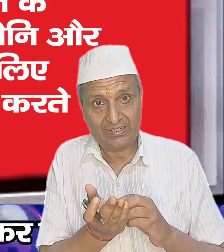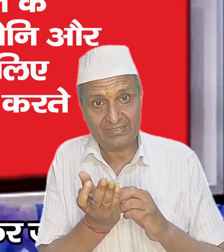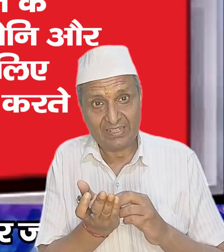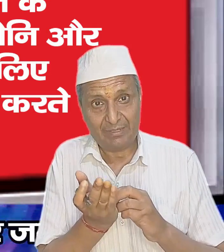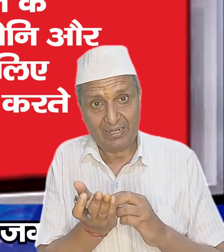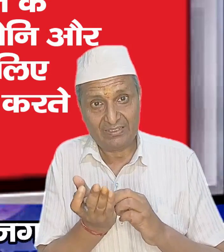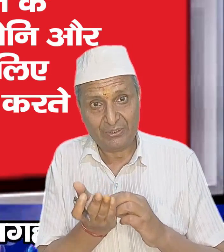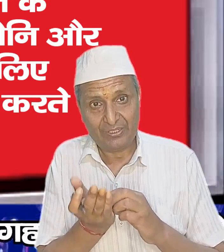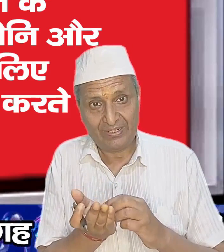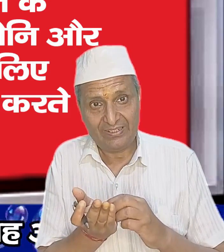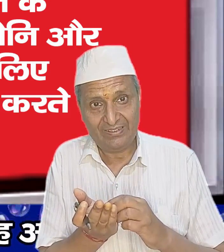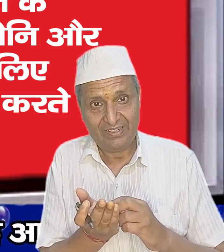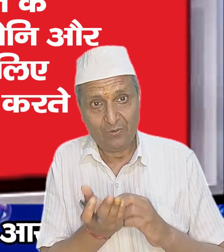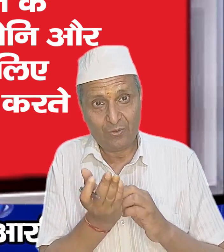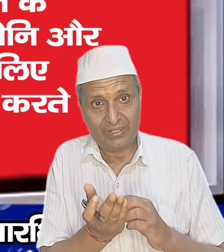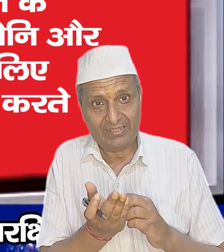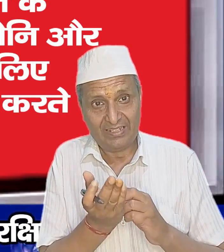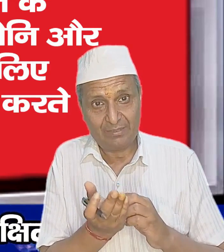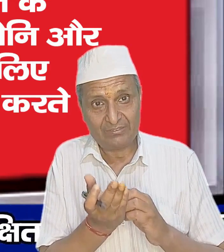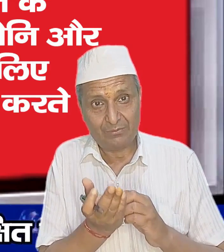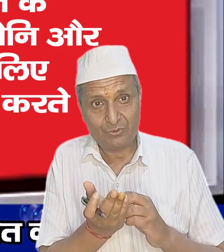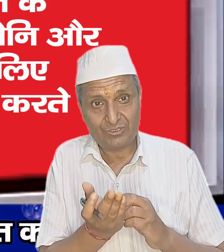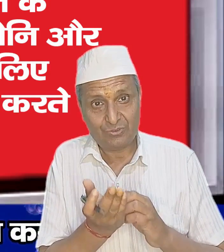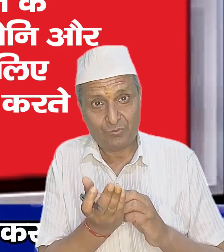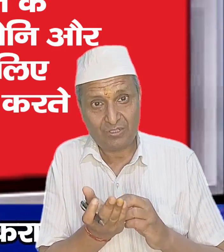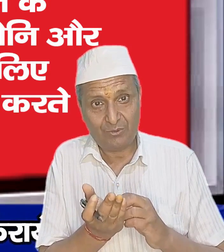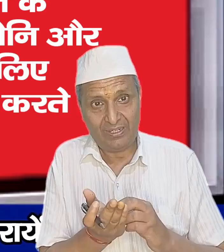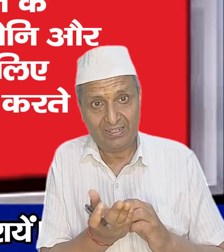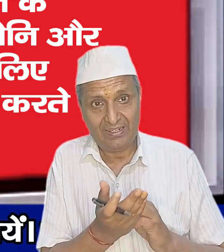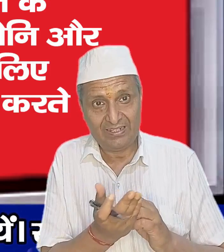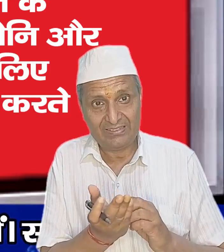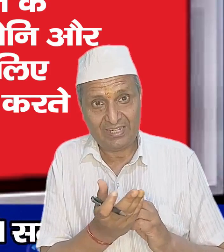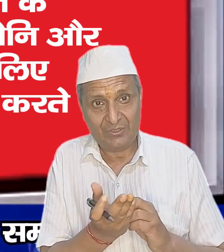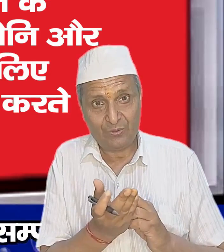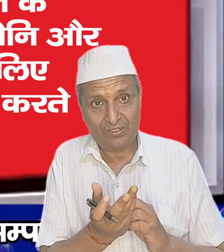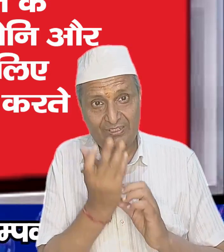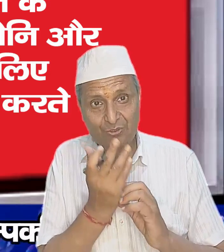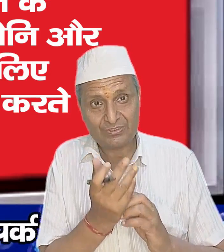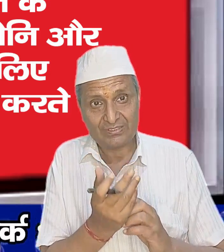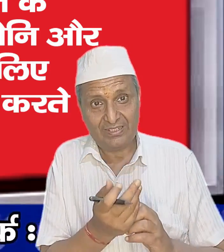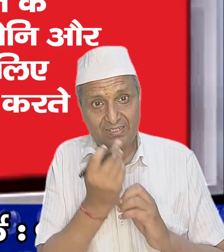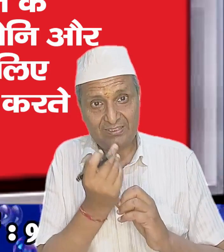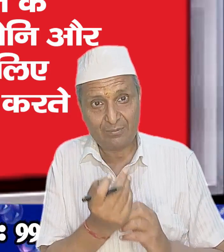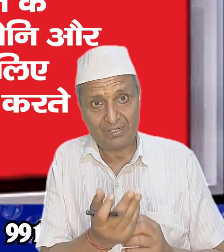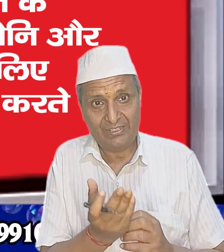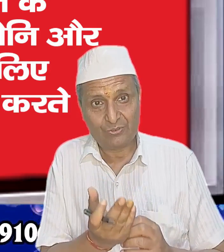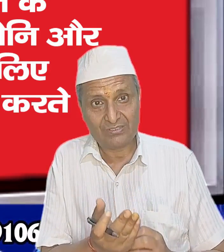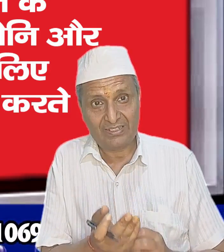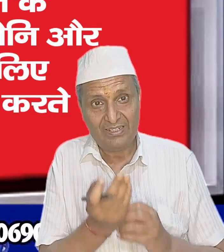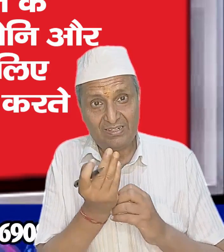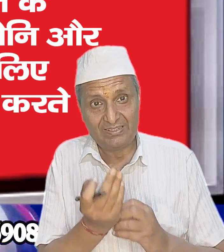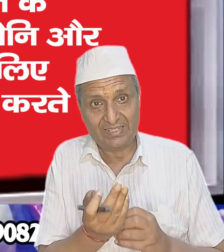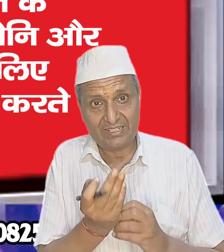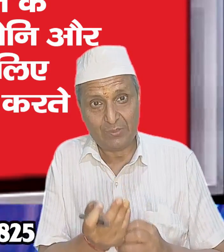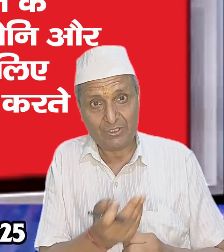कैसे गिनती 40 करोड़ से कम आई ना जानते रहिएगा, किस तरीके से करा था, सिर्फ इसलिए कि उन्होंने कहा था कि हम जैन कुल में आए हैं, जैन